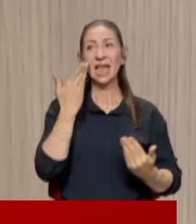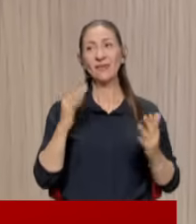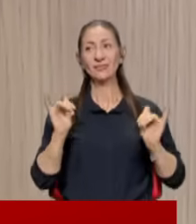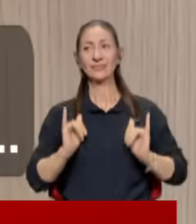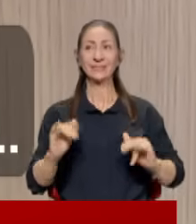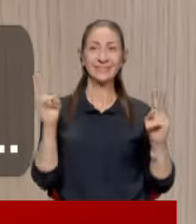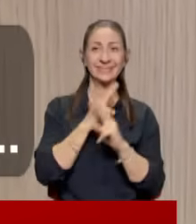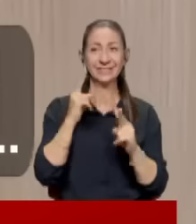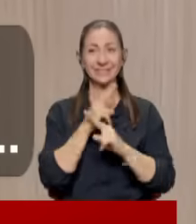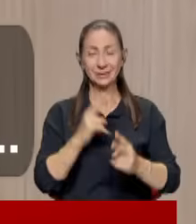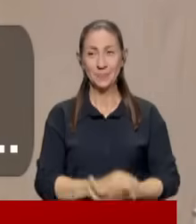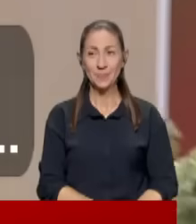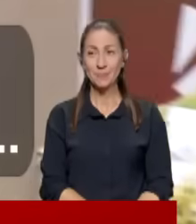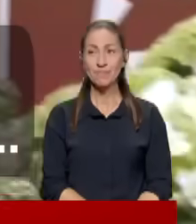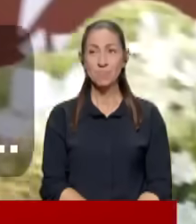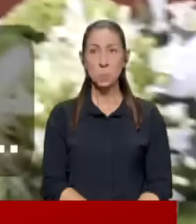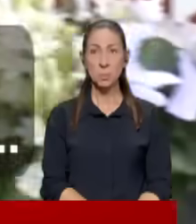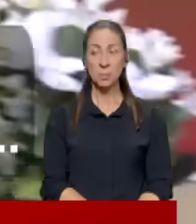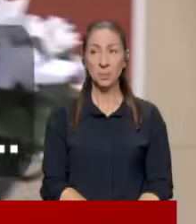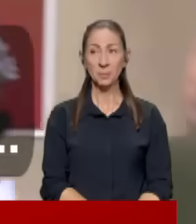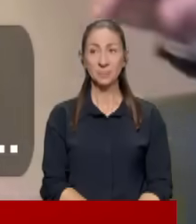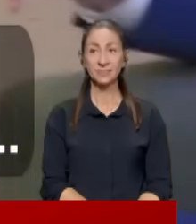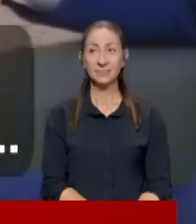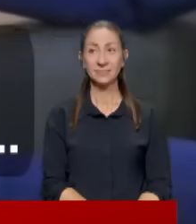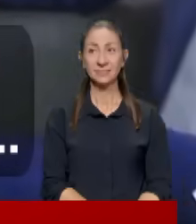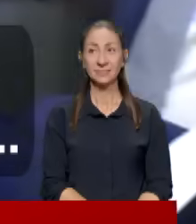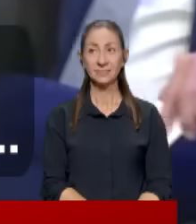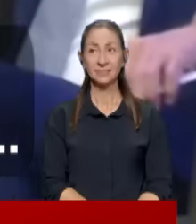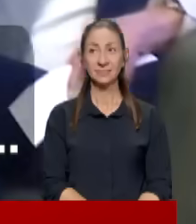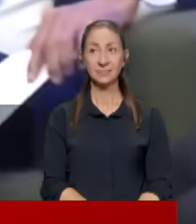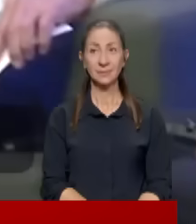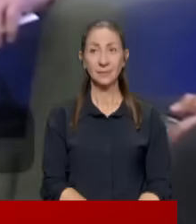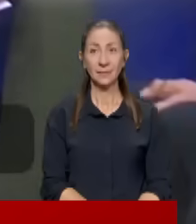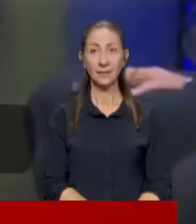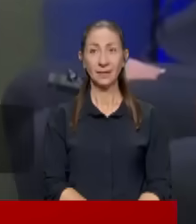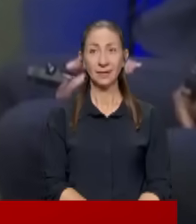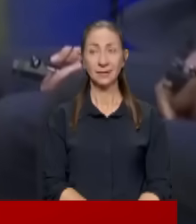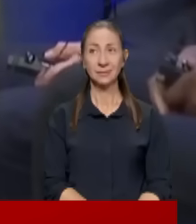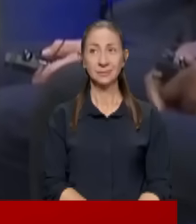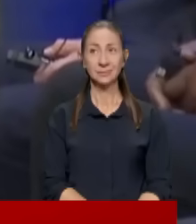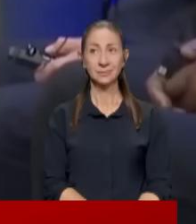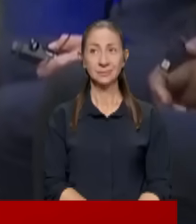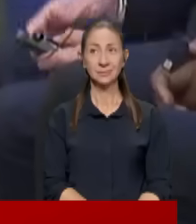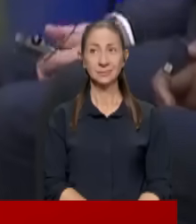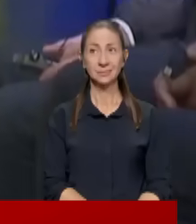yerindeydi. Well, thank you very much. Thank you. I look forward to meeting with you the next 5 years.